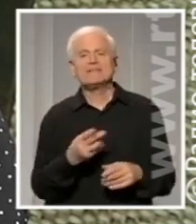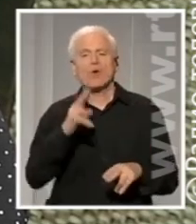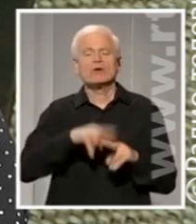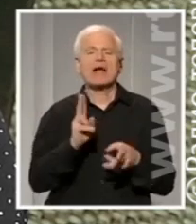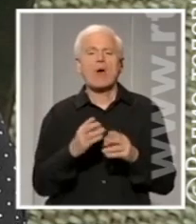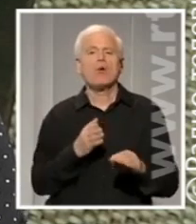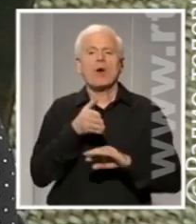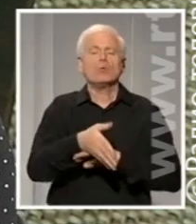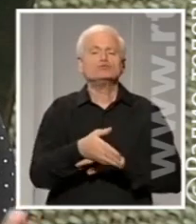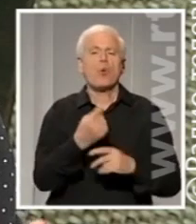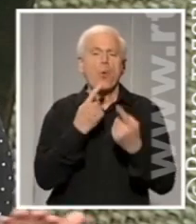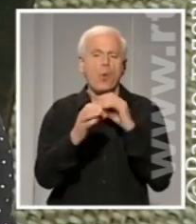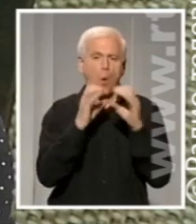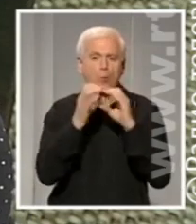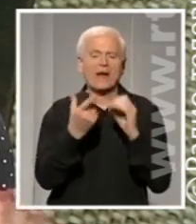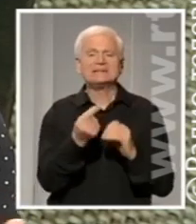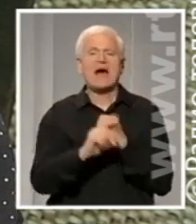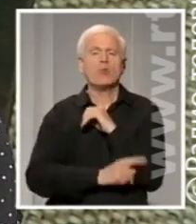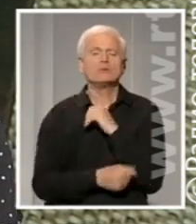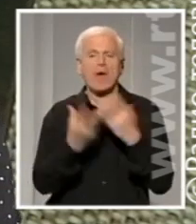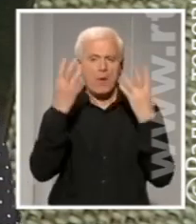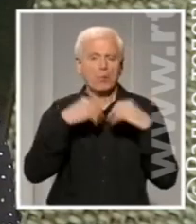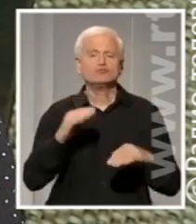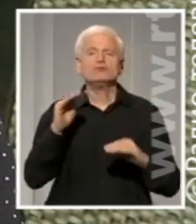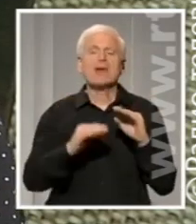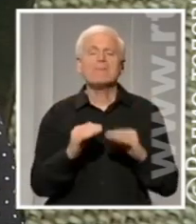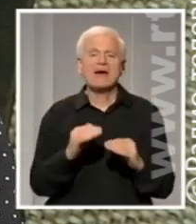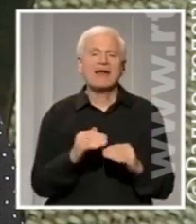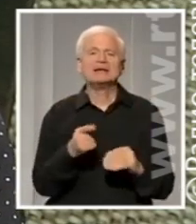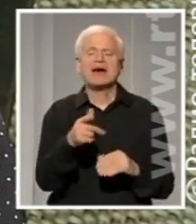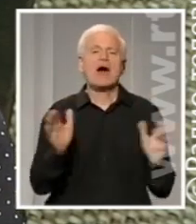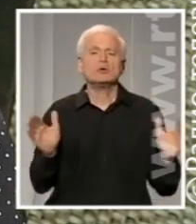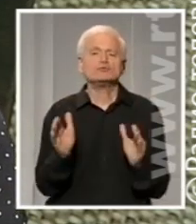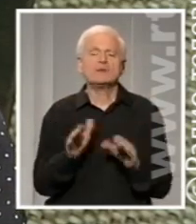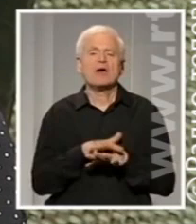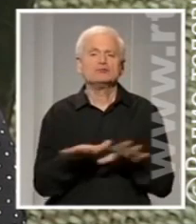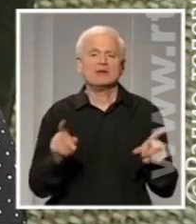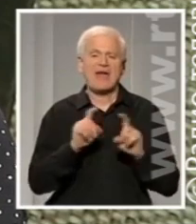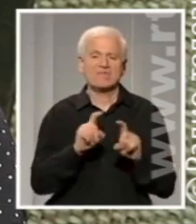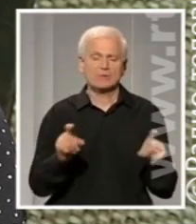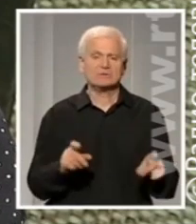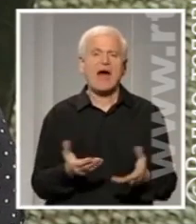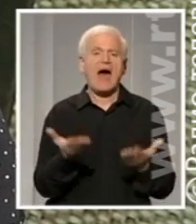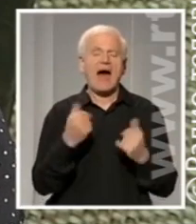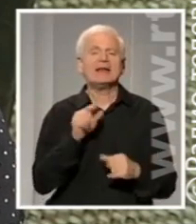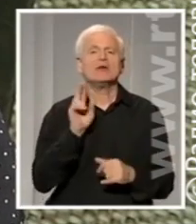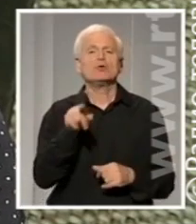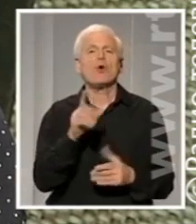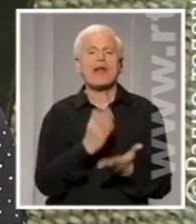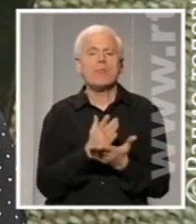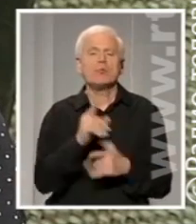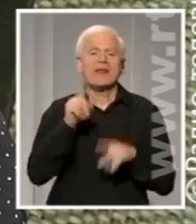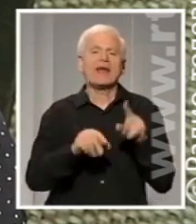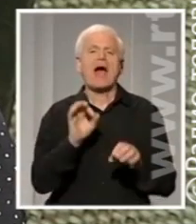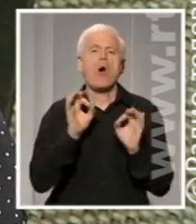komunikaciju sa učenicima, opet kažem, poštujući mere za suzbijanje širenja virusa, ali da to budu neka